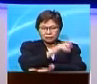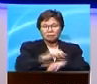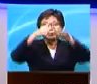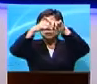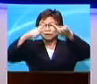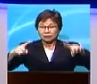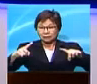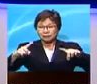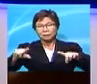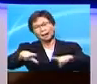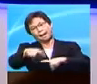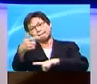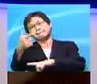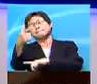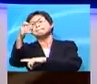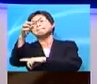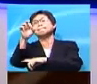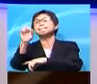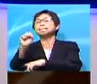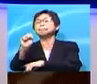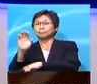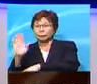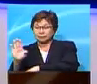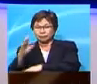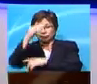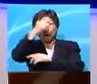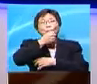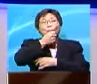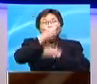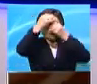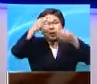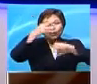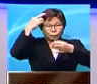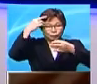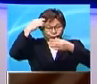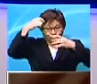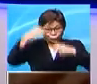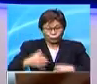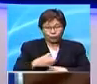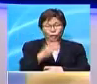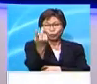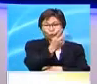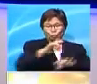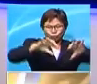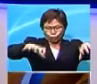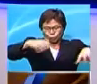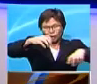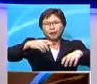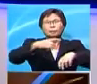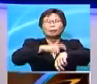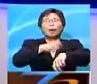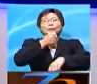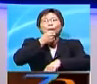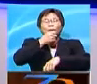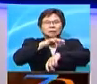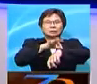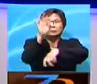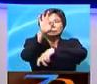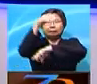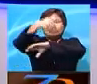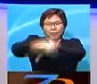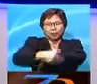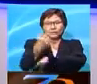dewan seri bernam di sungai besar pengumuman keputusan dua prk itu dijangka dibuat pada kira-kira 9ilan malam